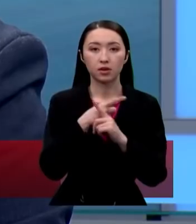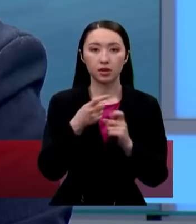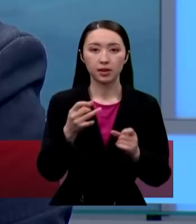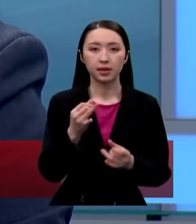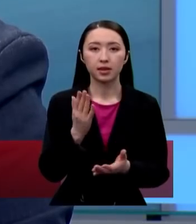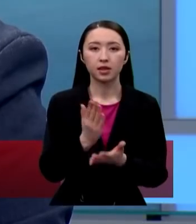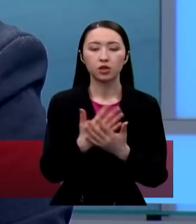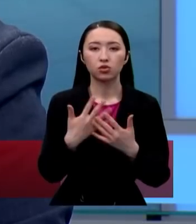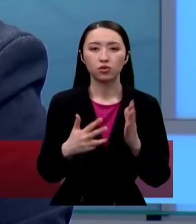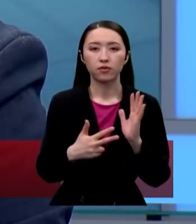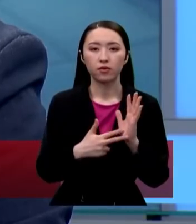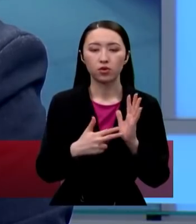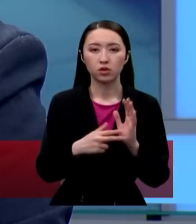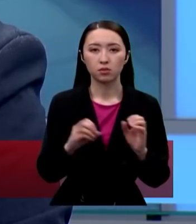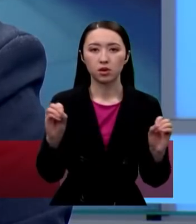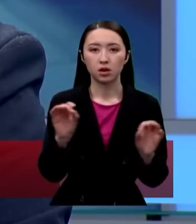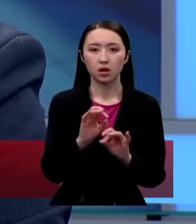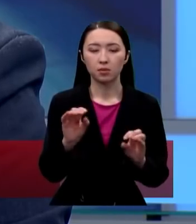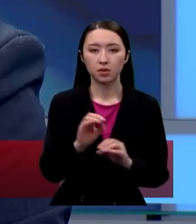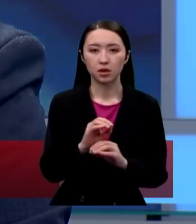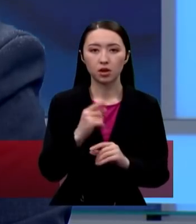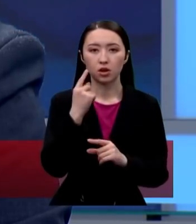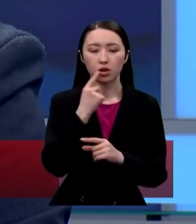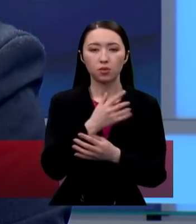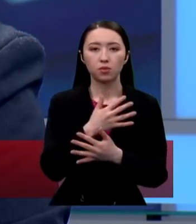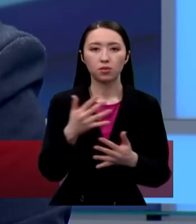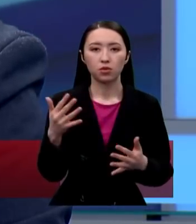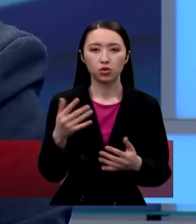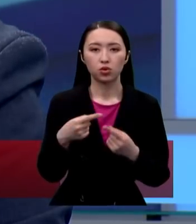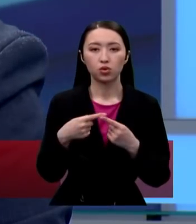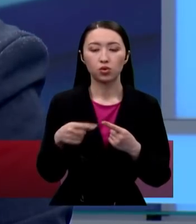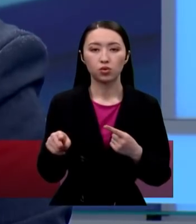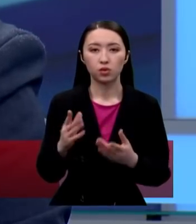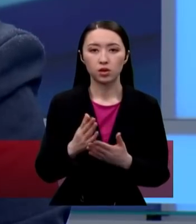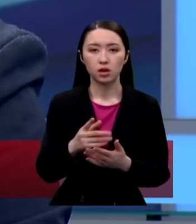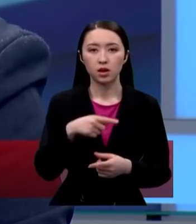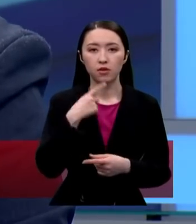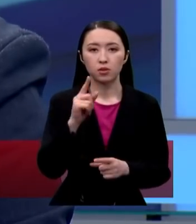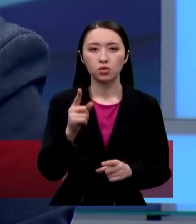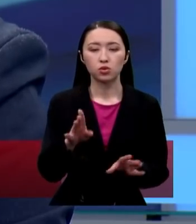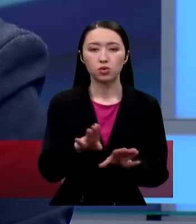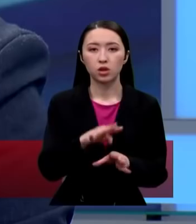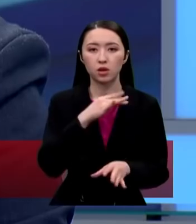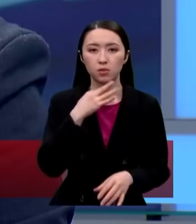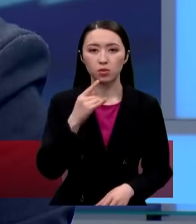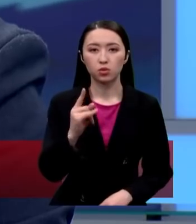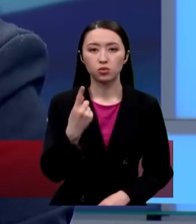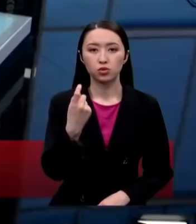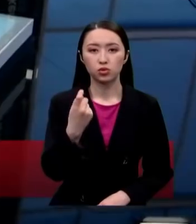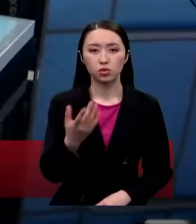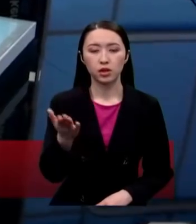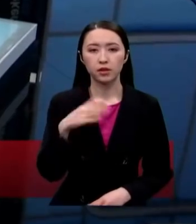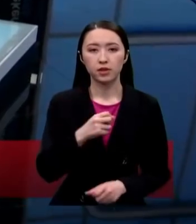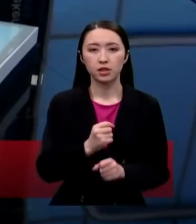есть уже порядка 8 комментариев, и многие комментарии носят другой эффект. То есть говорят, почему так много, почему 100? Давайте сделаем